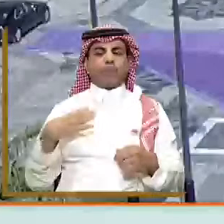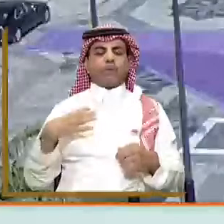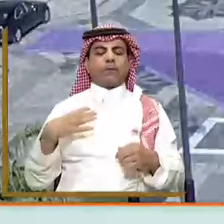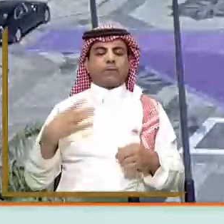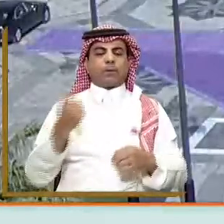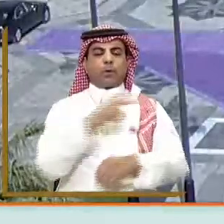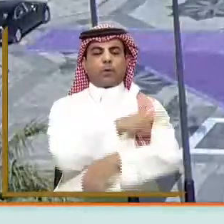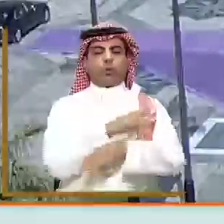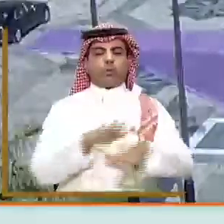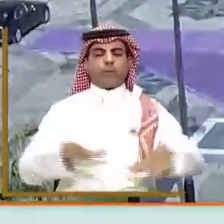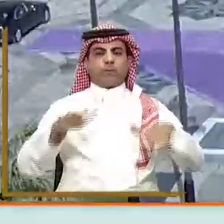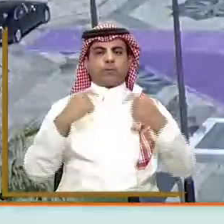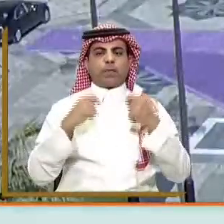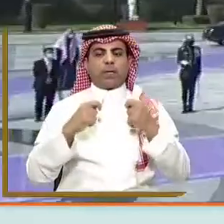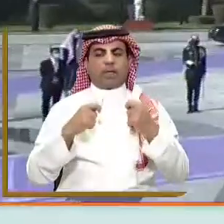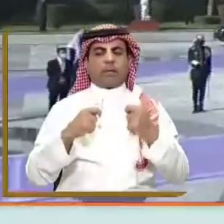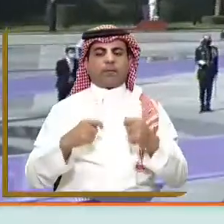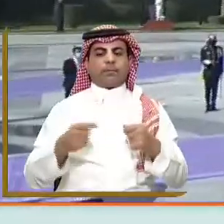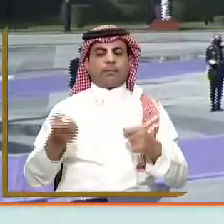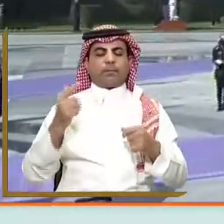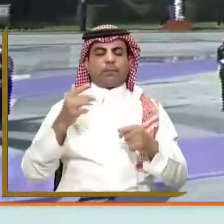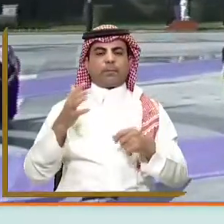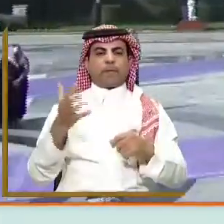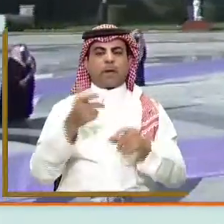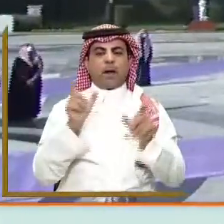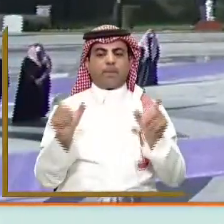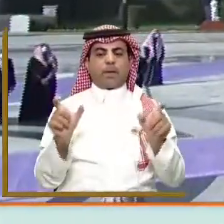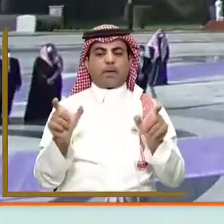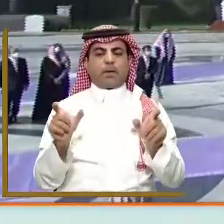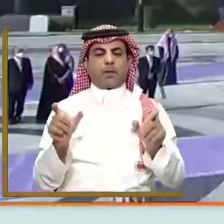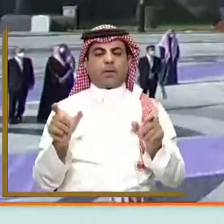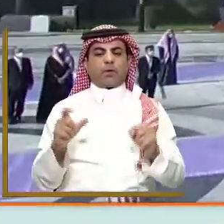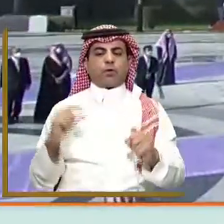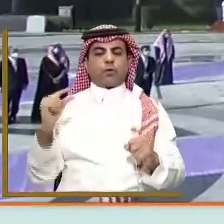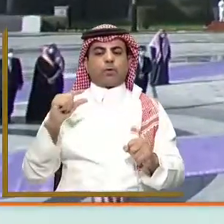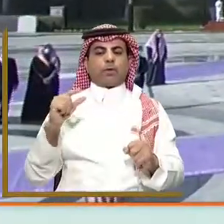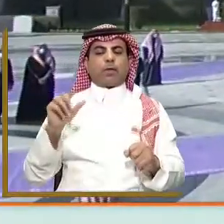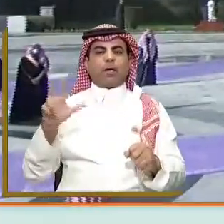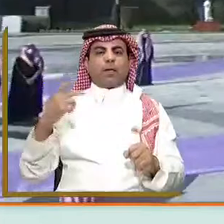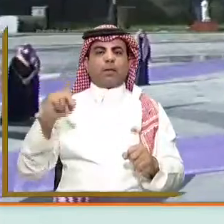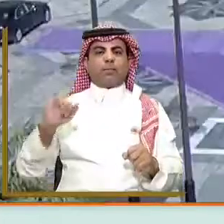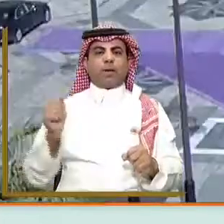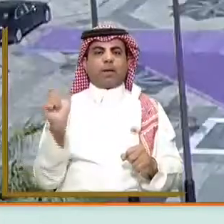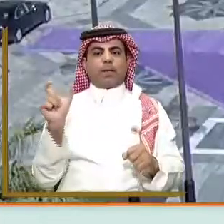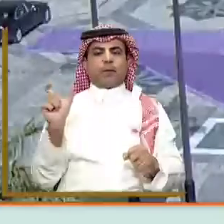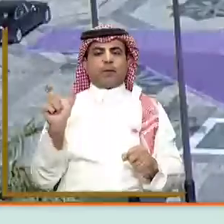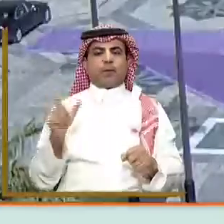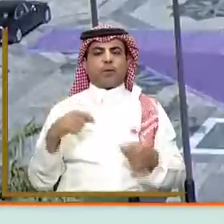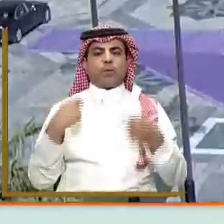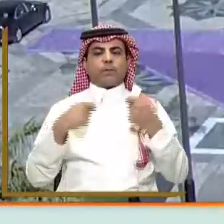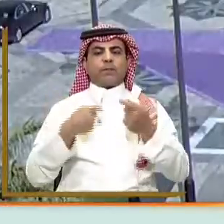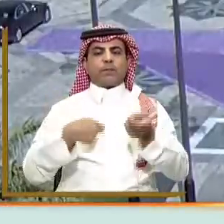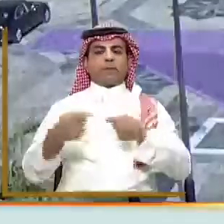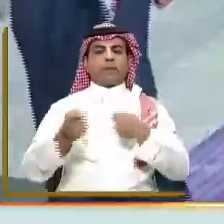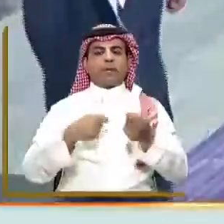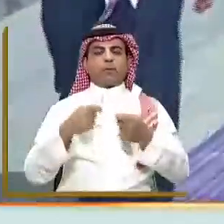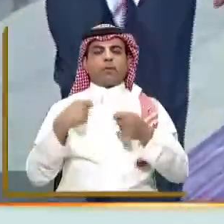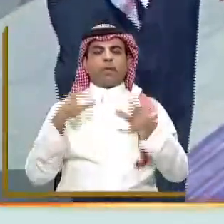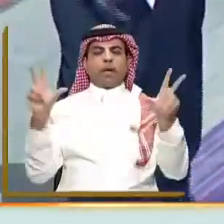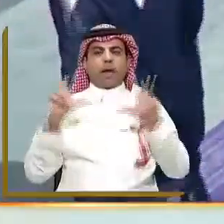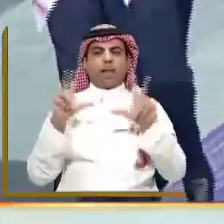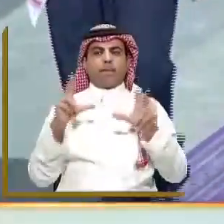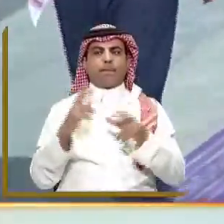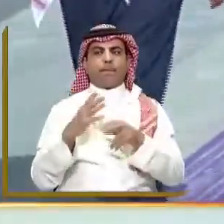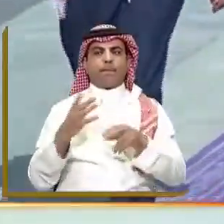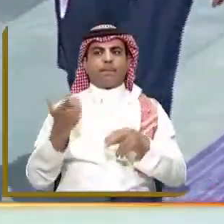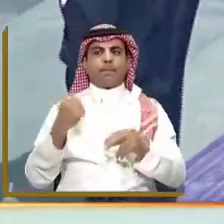الله وزير الخارجية، وزير الدولة عضو مجلس الوزراء مستشار الأمن الوطني الدكتور مساعد العبان، ووزير التجارة وزير الإعلام المكلف